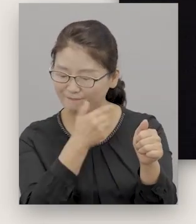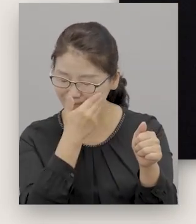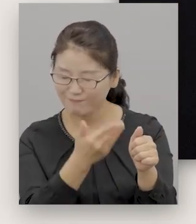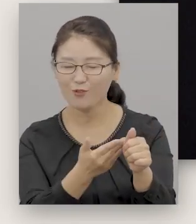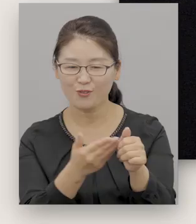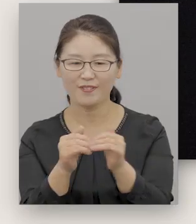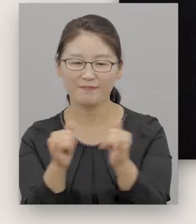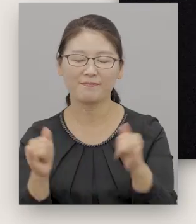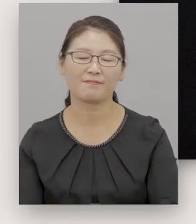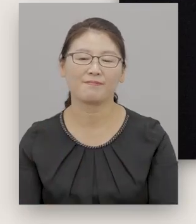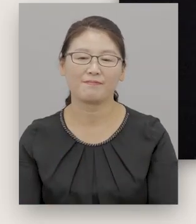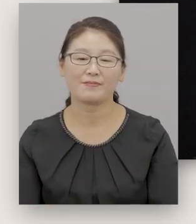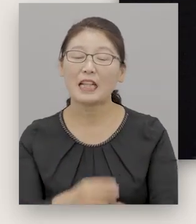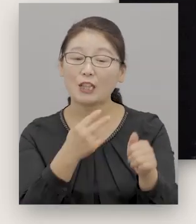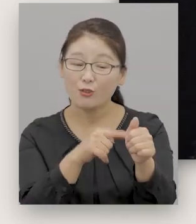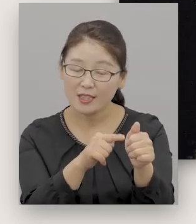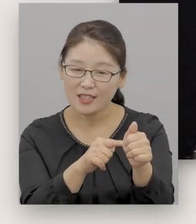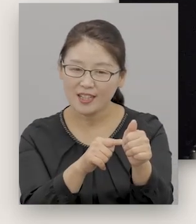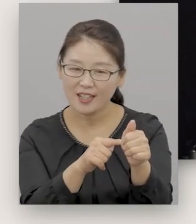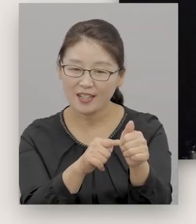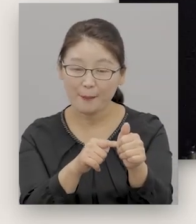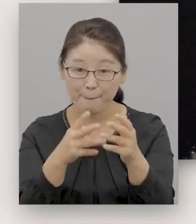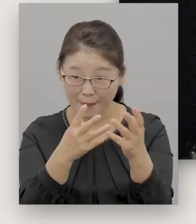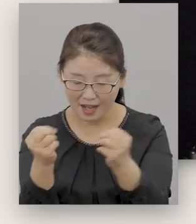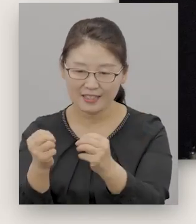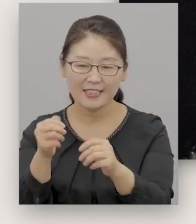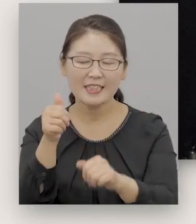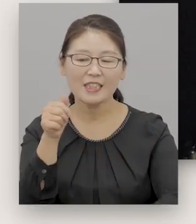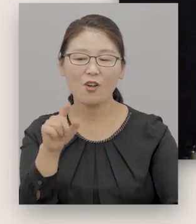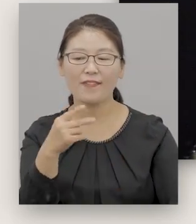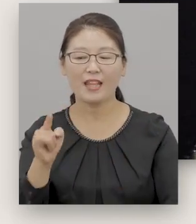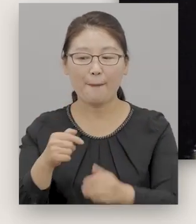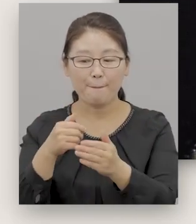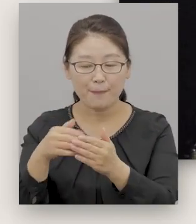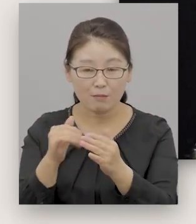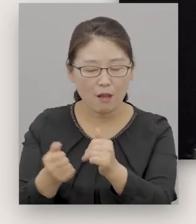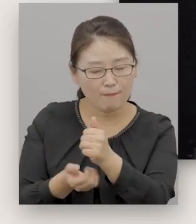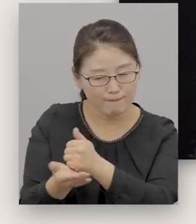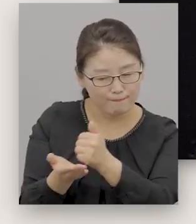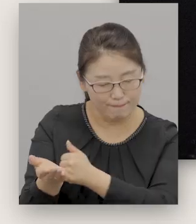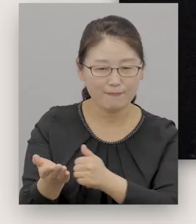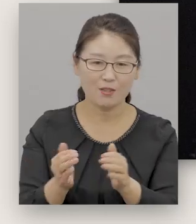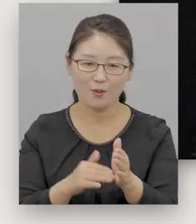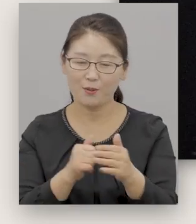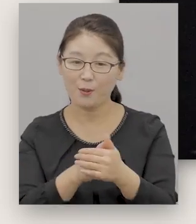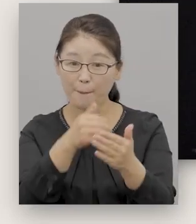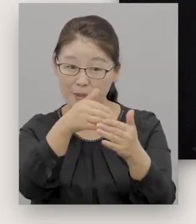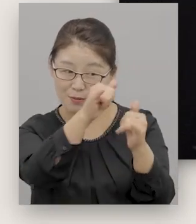수 없었다라고 볼 수도 있는 것이겠죠. 그렇기 때문에 듀샹의 존재는 굉장히 중요했고, 그런